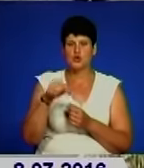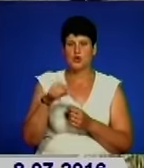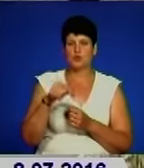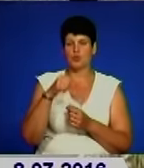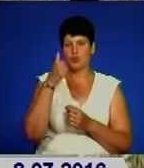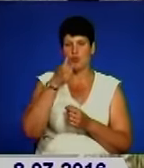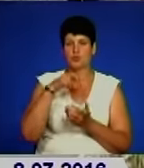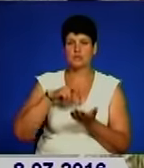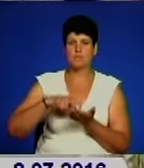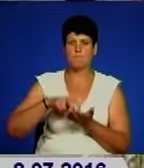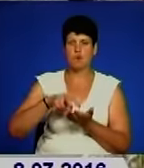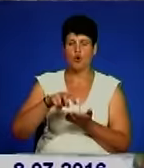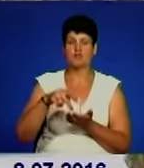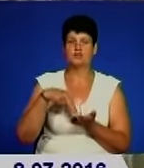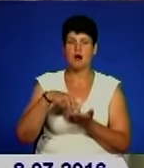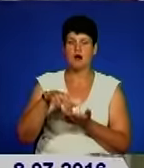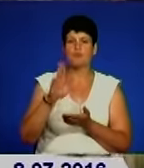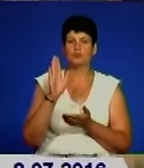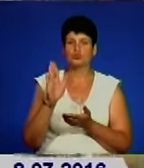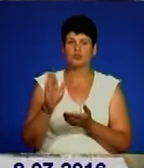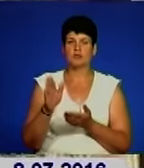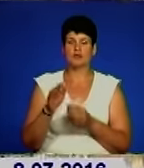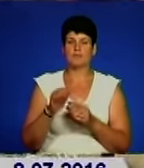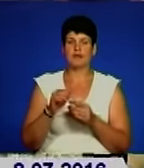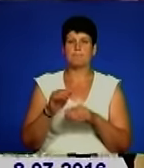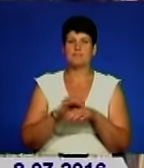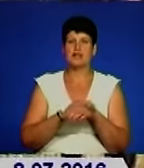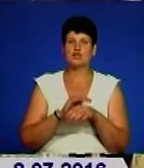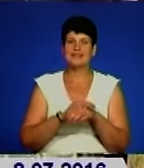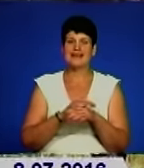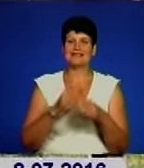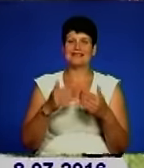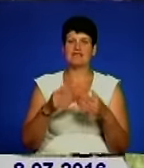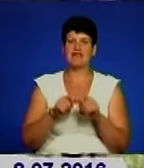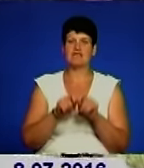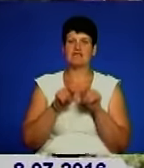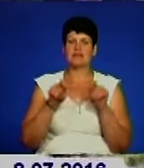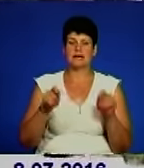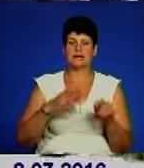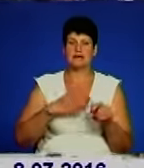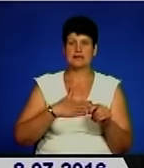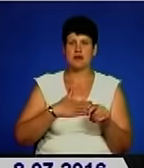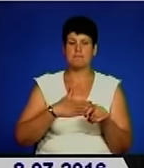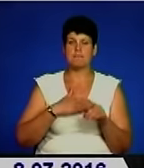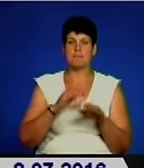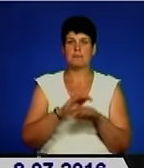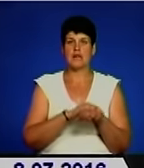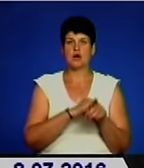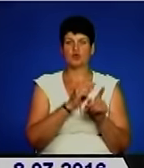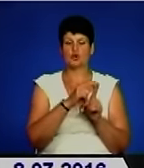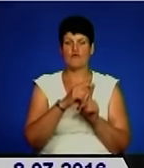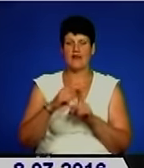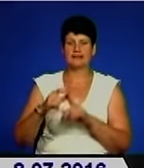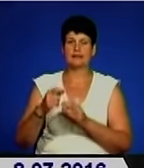відбудеться під молитомним гаслом «Милосердя двері відкрій нам, благословена Богородице». В цьому році було